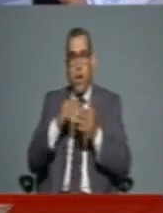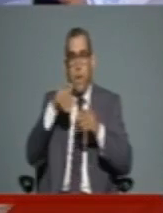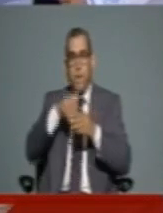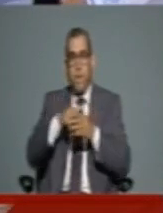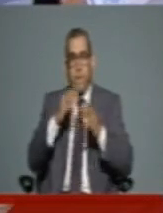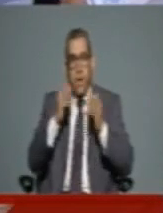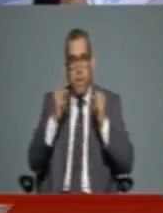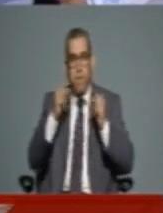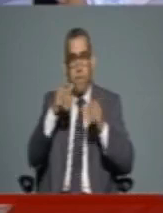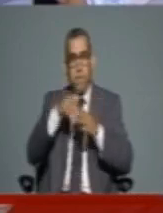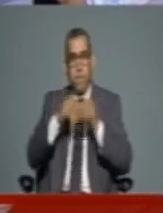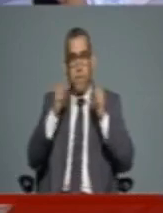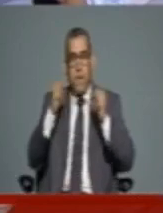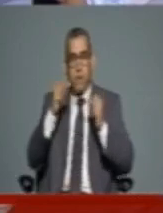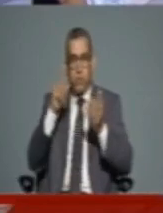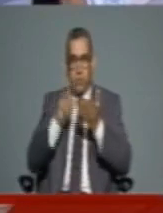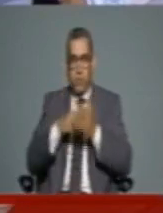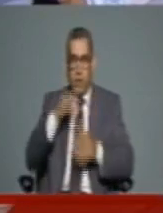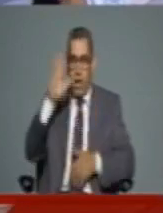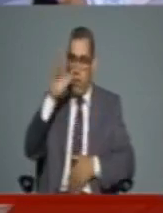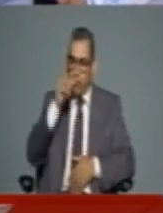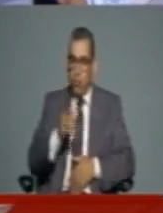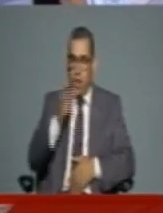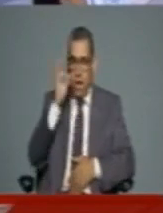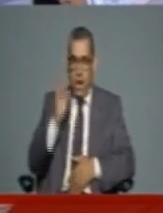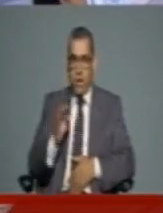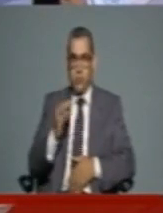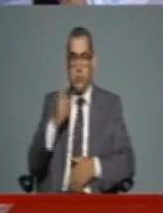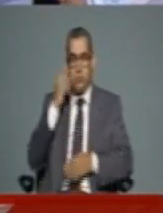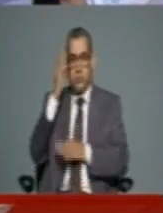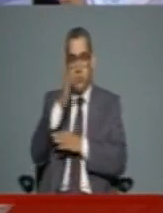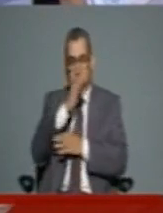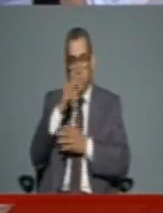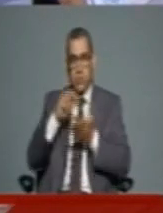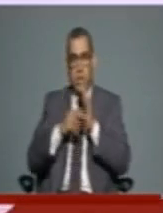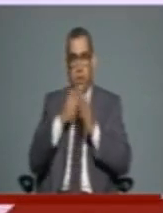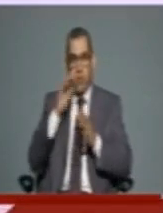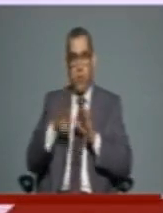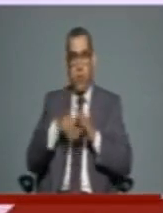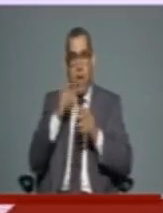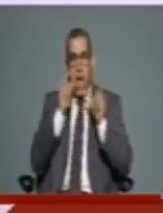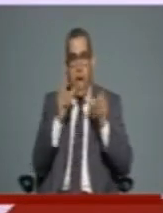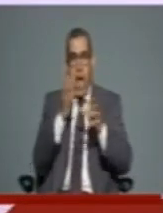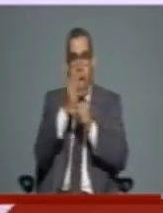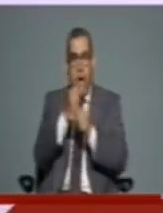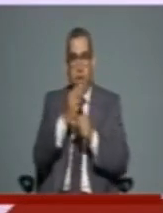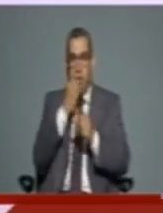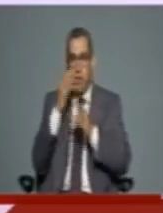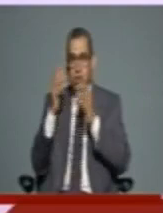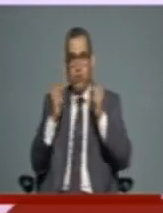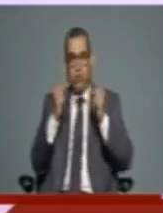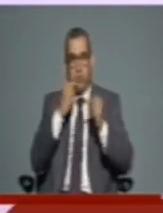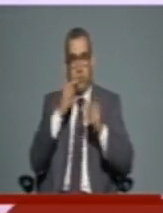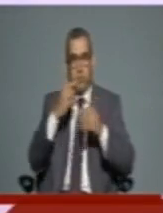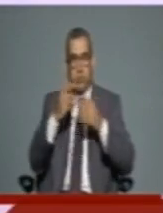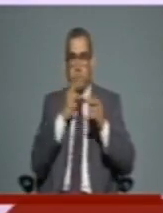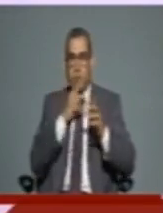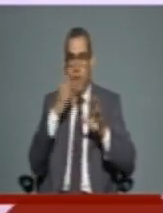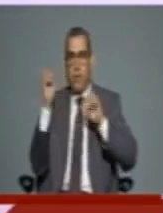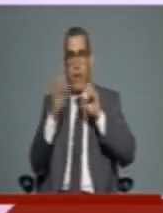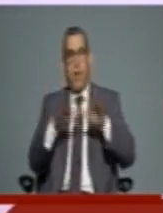ومخازن، ويجب أن نعترف بذلك، استراتيجية تستطيع أن تحافظ على السلع بالجودة المطلوبة كما